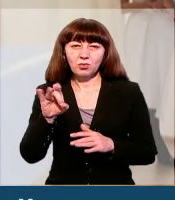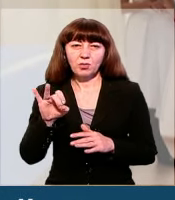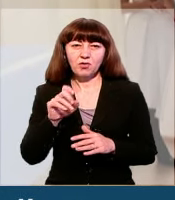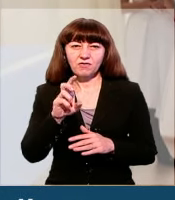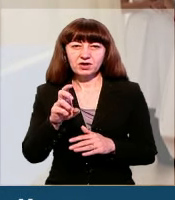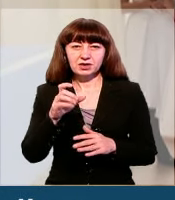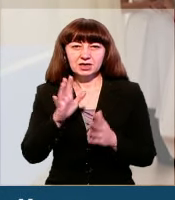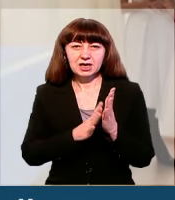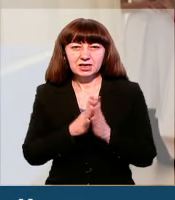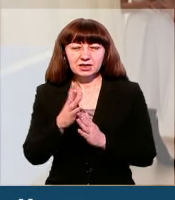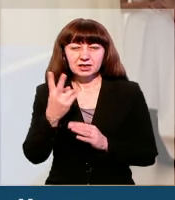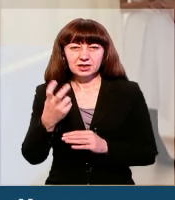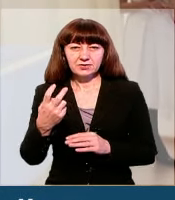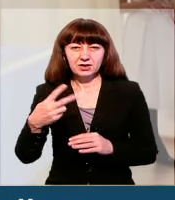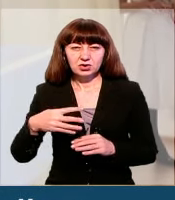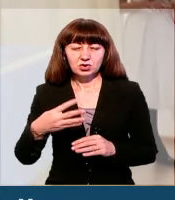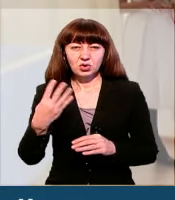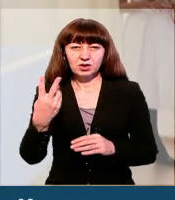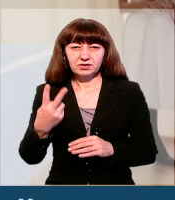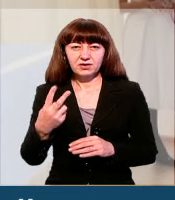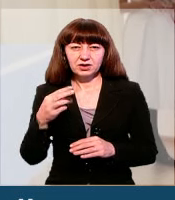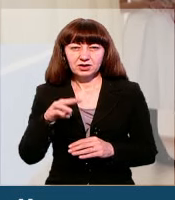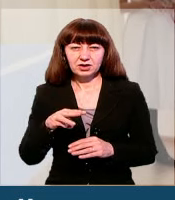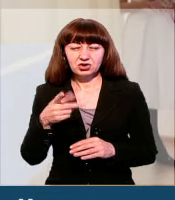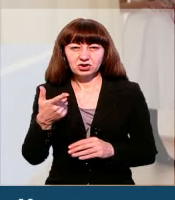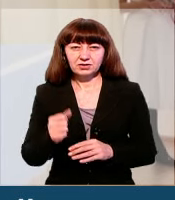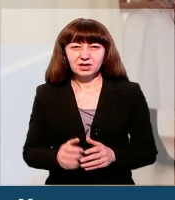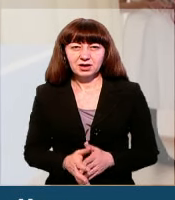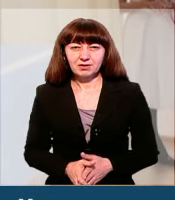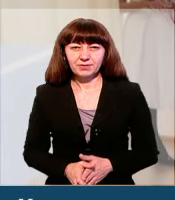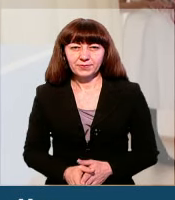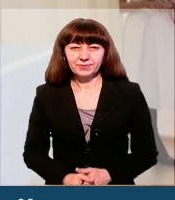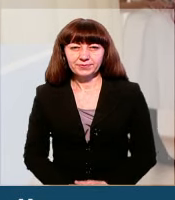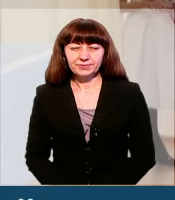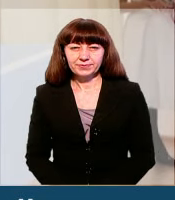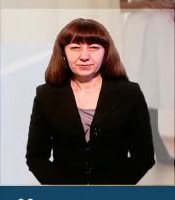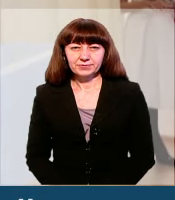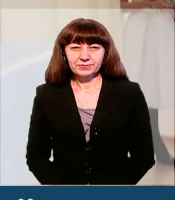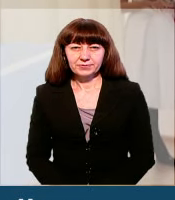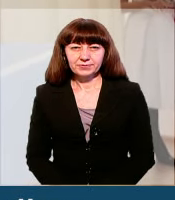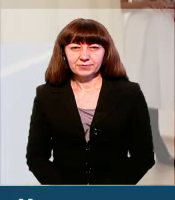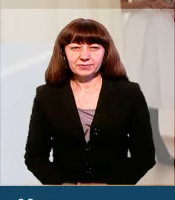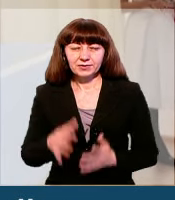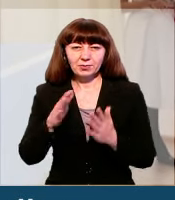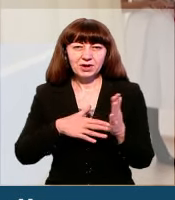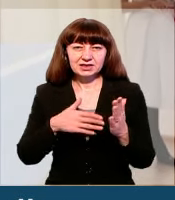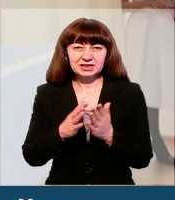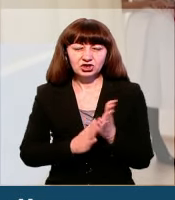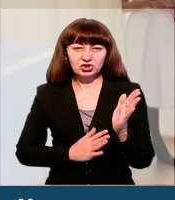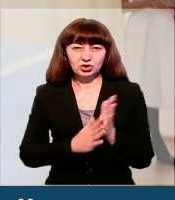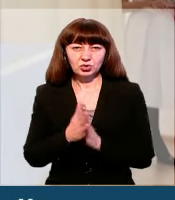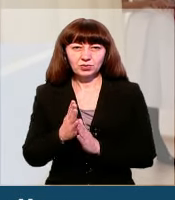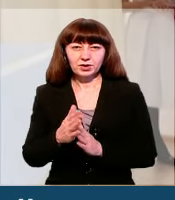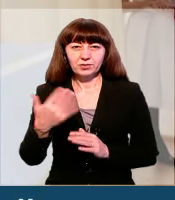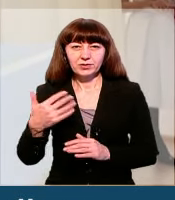культуры. Это 242 тысячи гектар или 100%. Масличные культуры